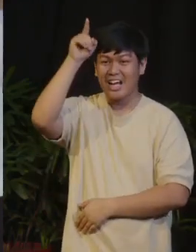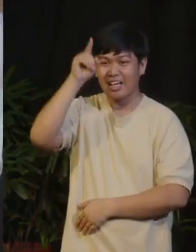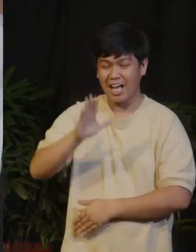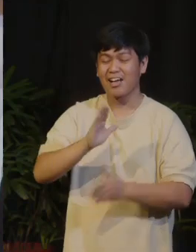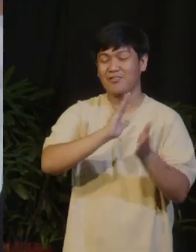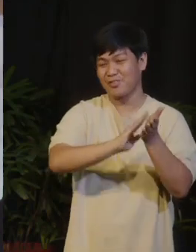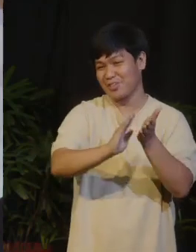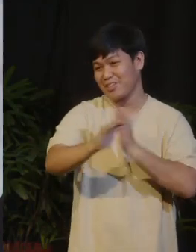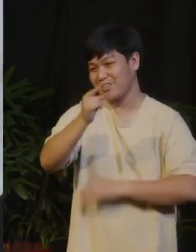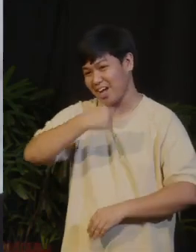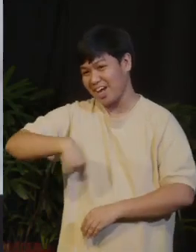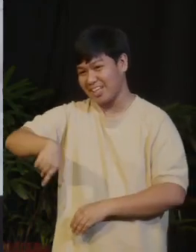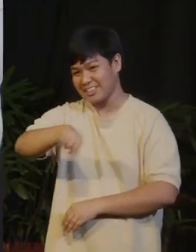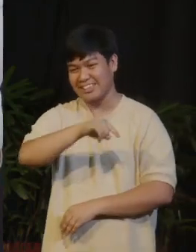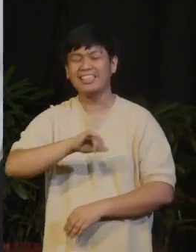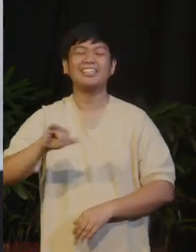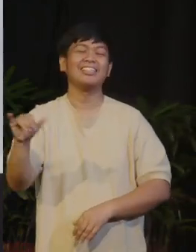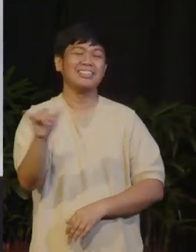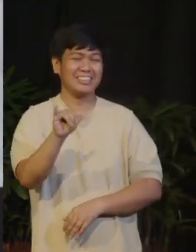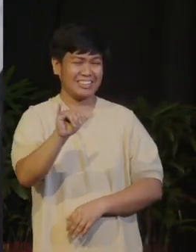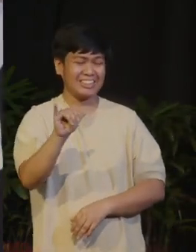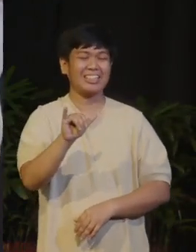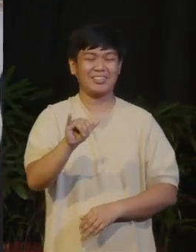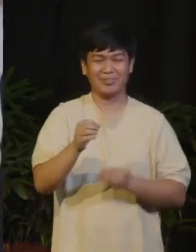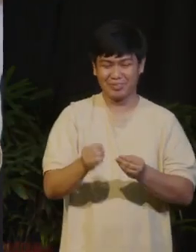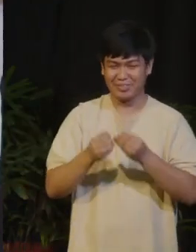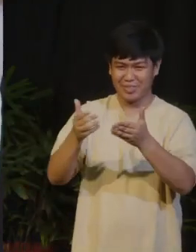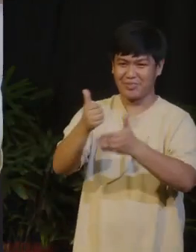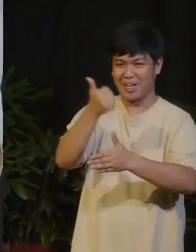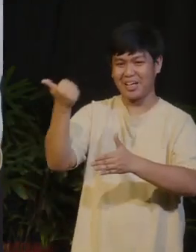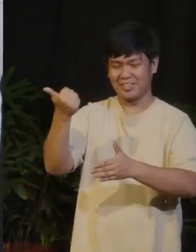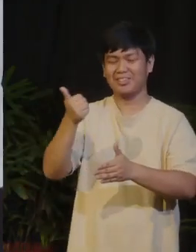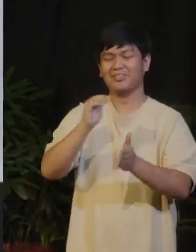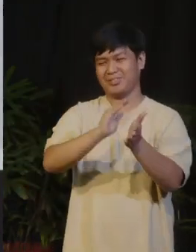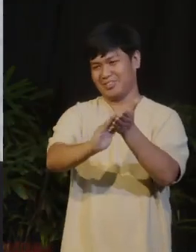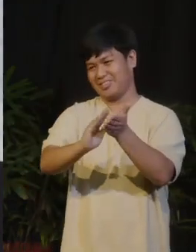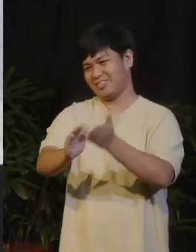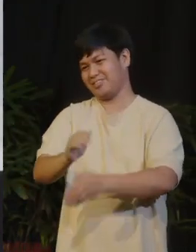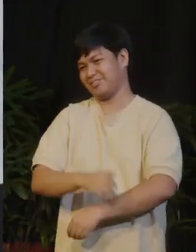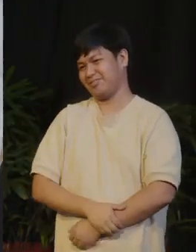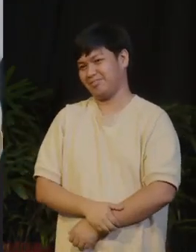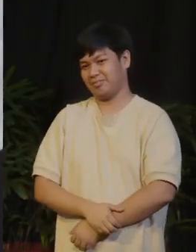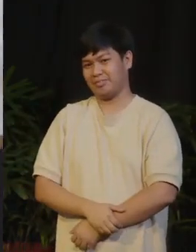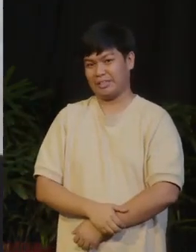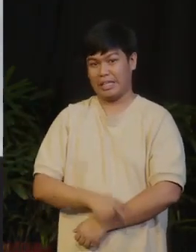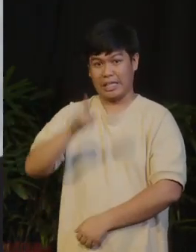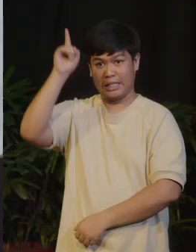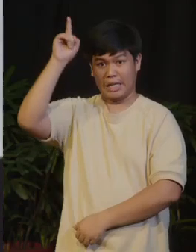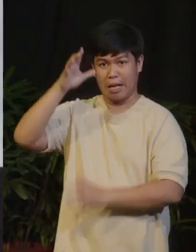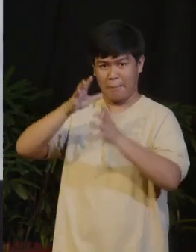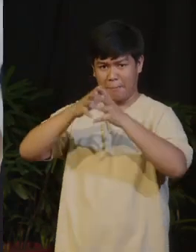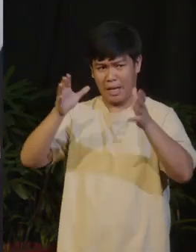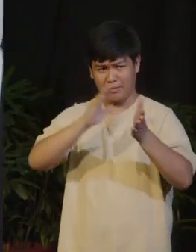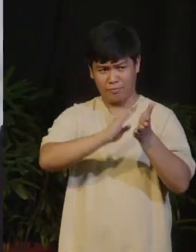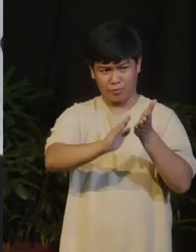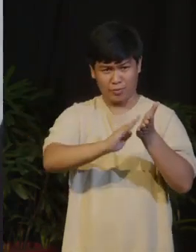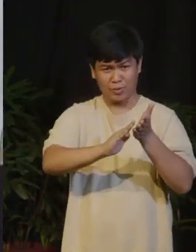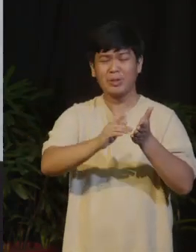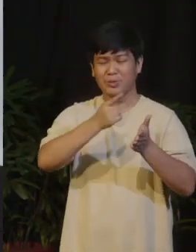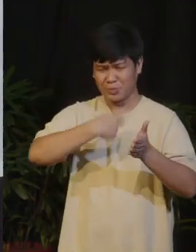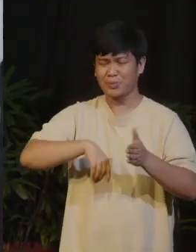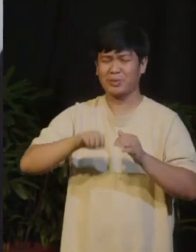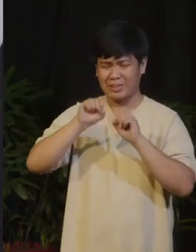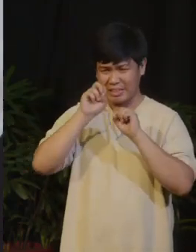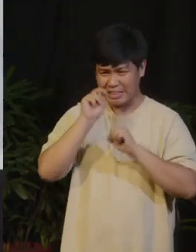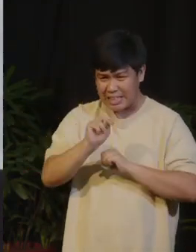ng Diyos, gayon din tayo dapat magpatawad sa iba. Mapagbigay, generous, give, sabi